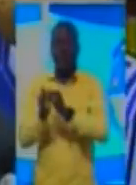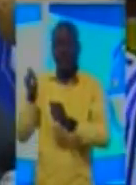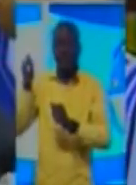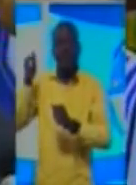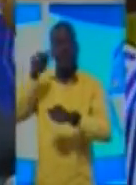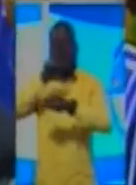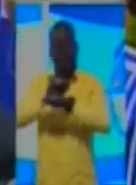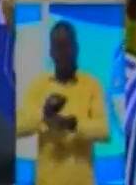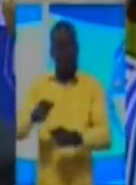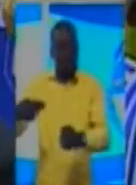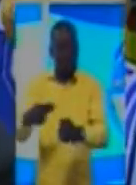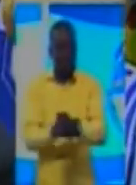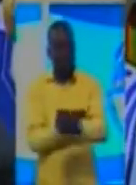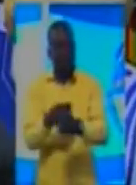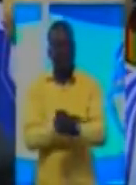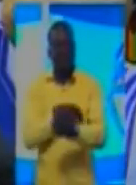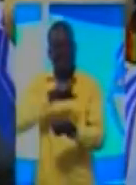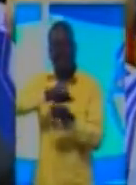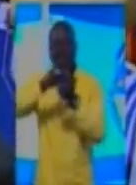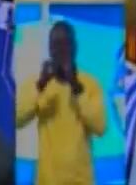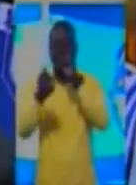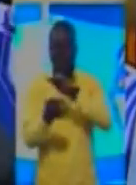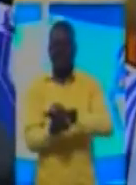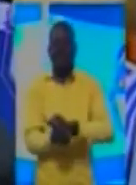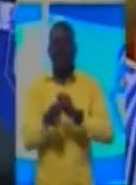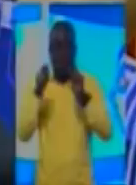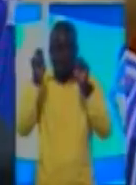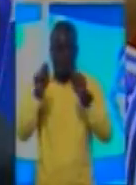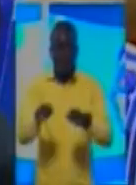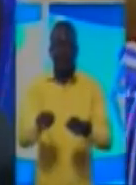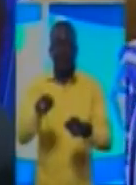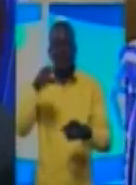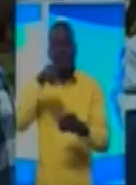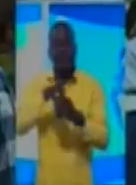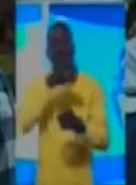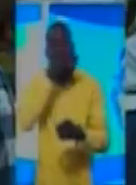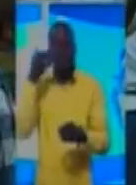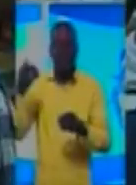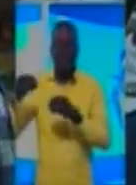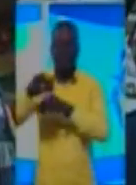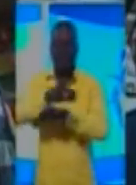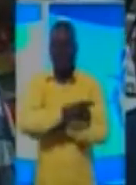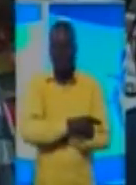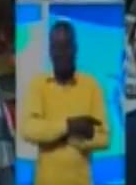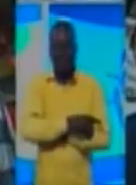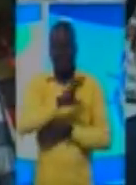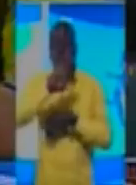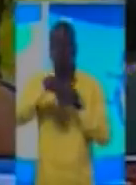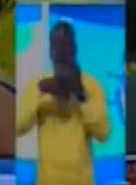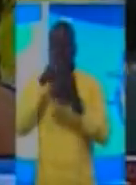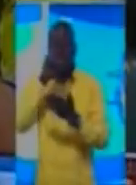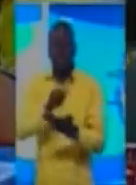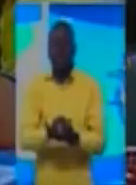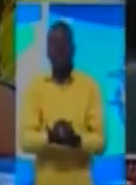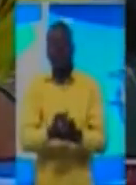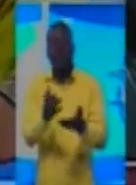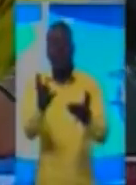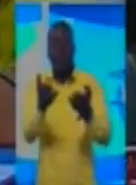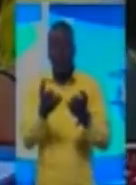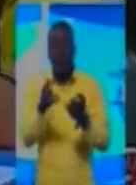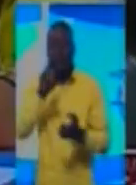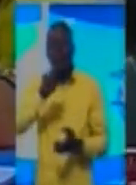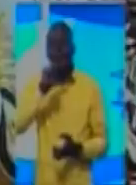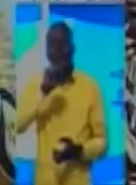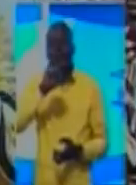modernité. Le changement est possible dans les meilleurs délais. Dans tous les cas, c'est le vœu aussi de